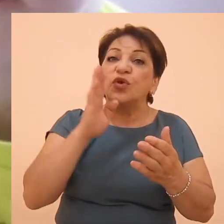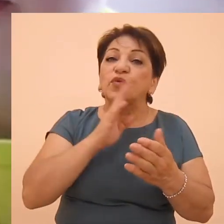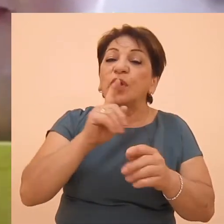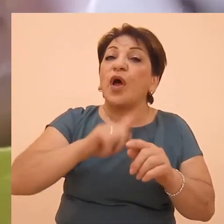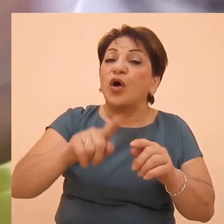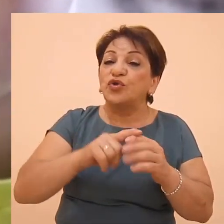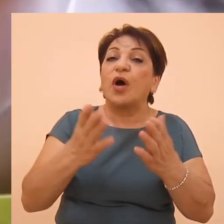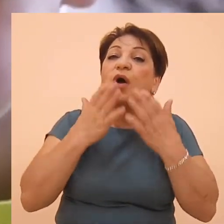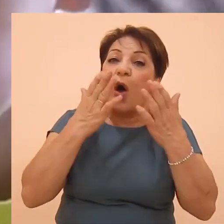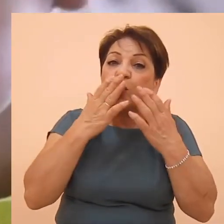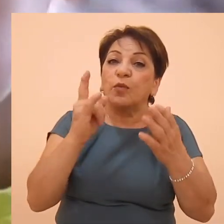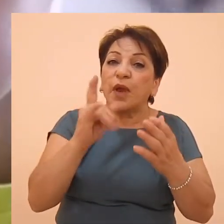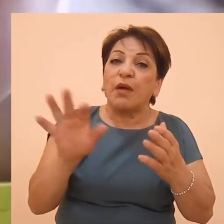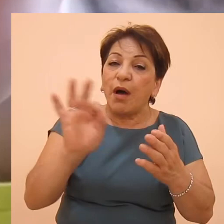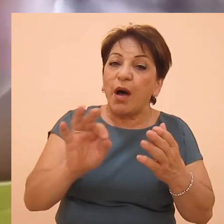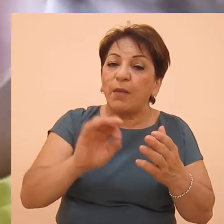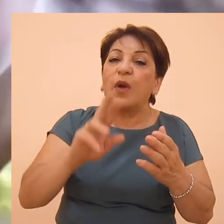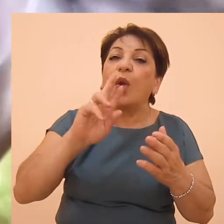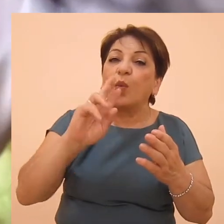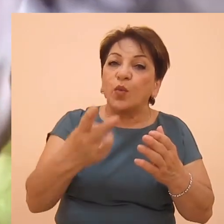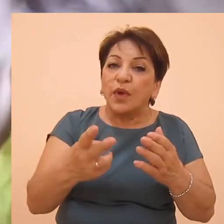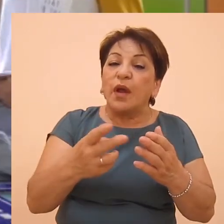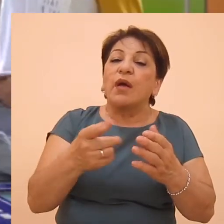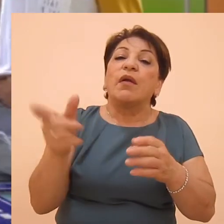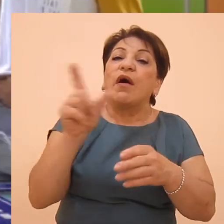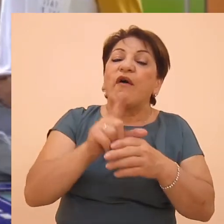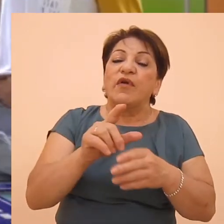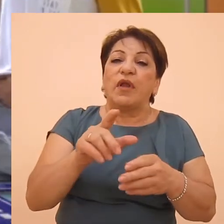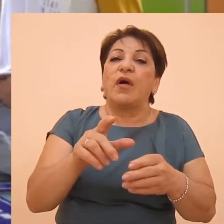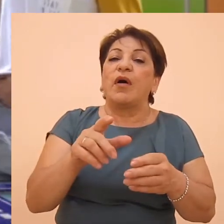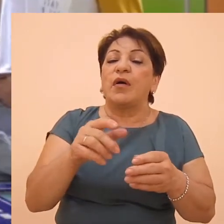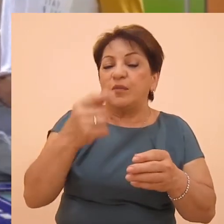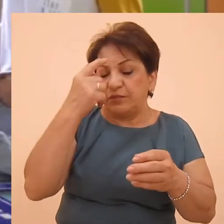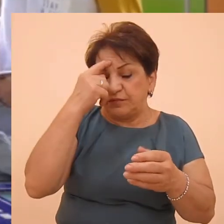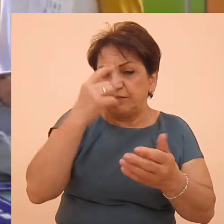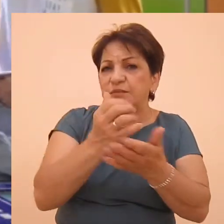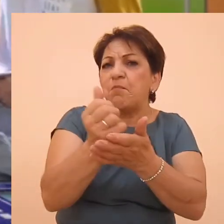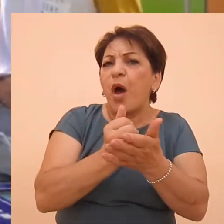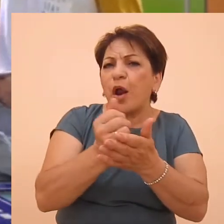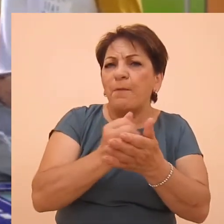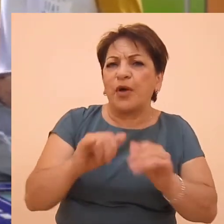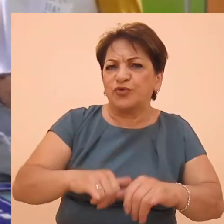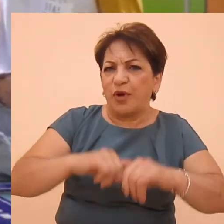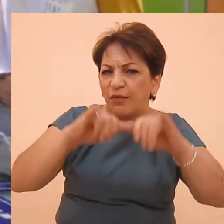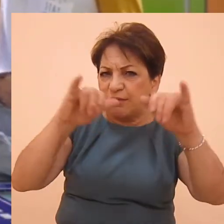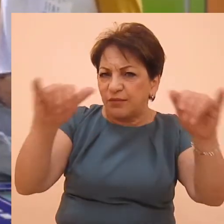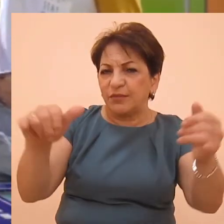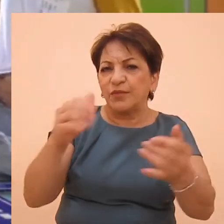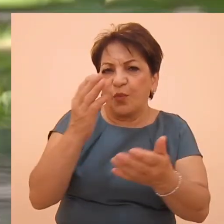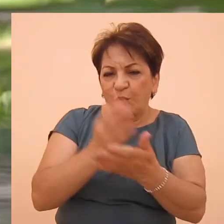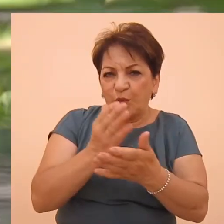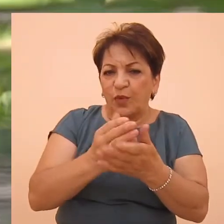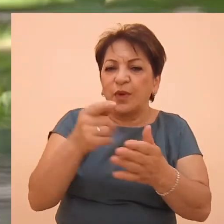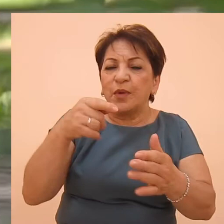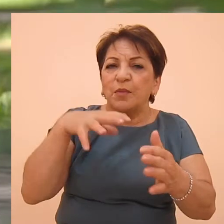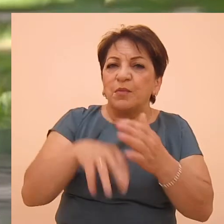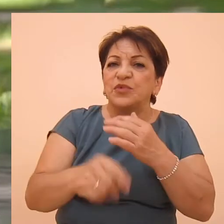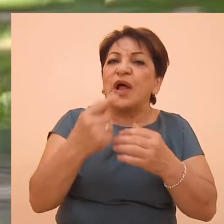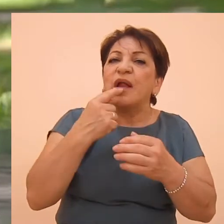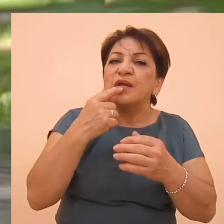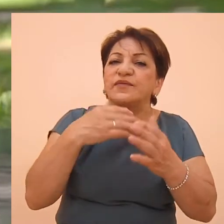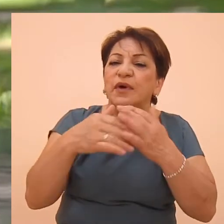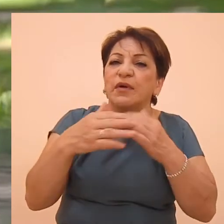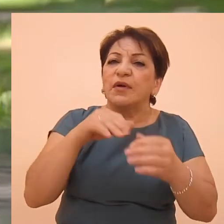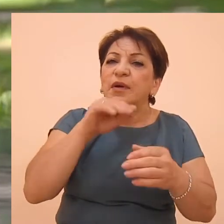հաճախակի կարդում են նրանց համար։ 2 տարեկանից ունենում են ավելի հարուստ և արտահայտիչ բառապաշար։ Ձեր երեխան բարելավում է